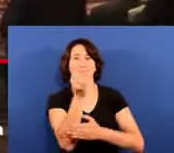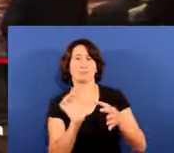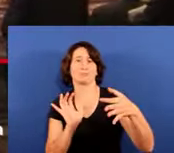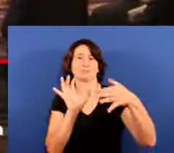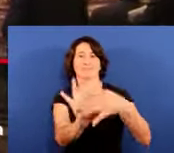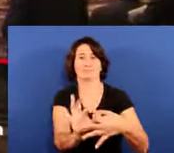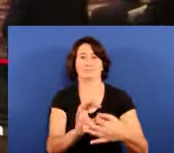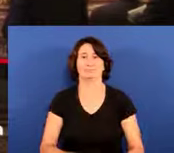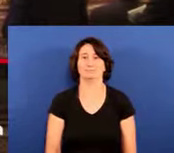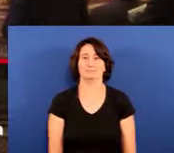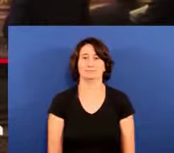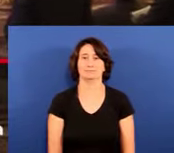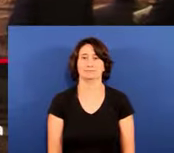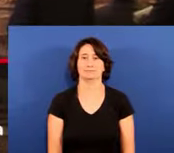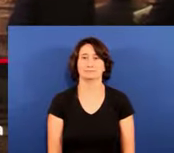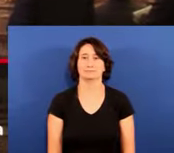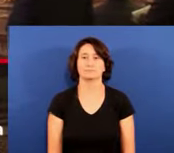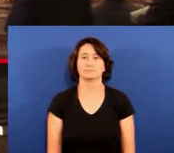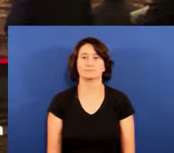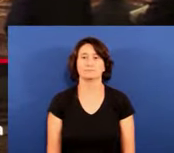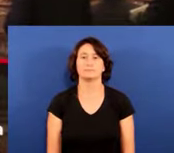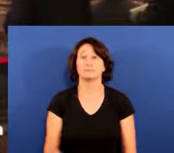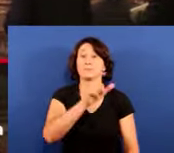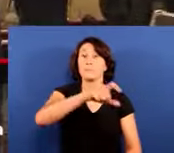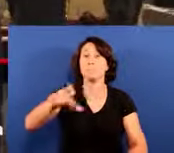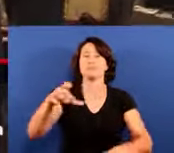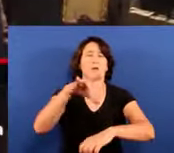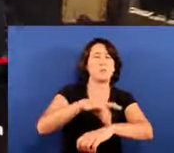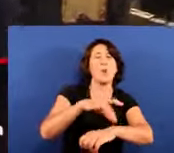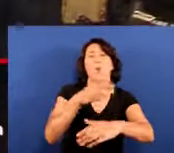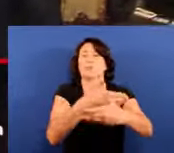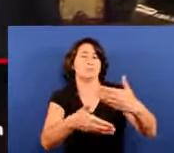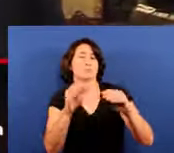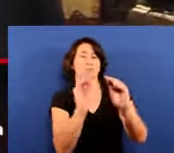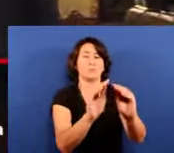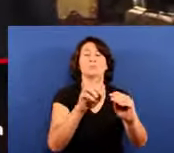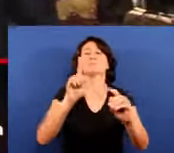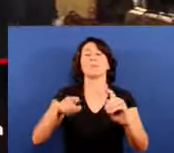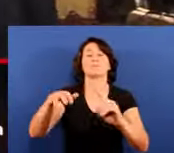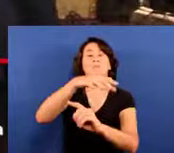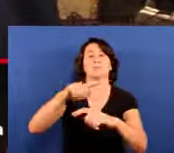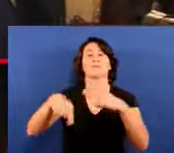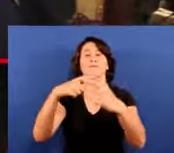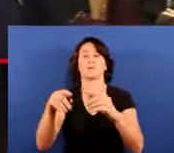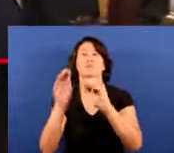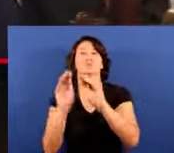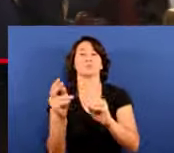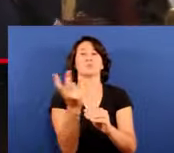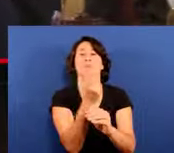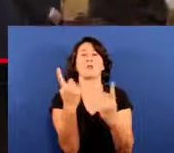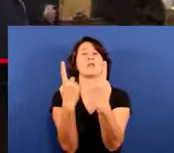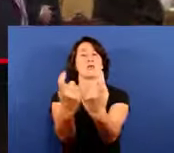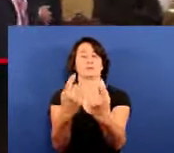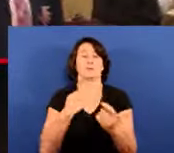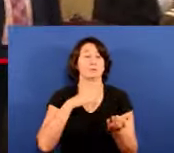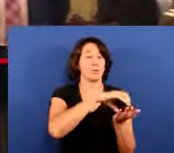ezagutzeko. Foru Aldundiak eta Bizkaiko udal gehienek beren administrazioan dagoeneko sartuta daukate kudeaketa elektronikoa